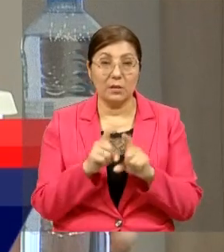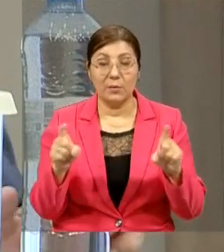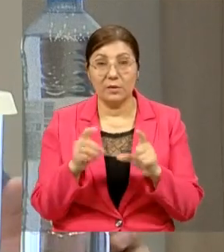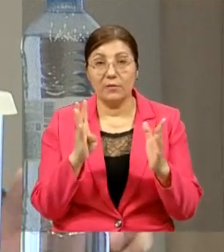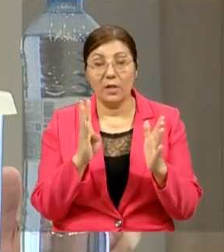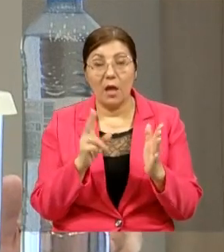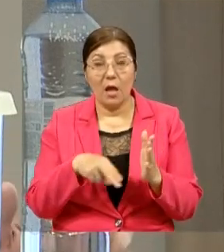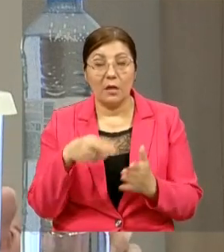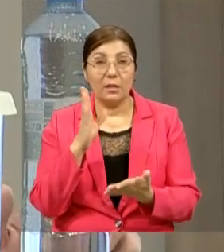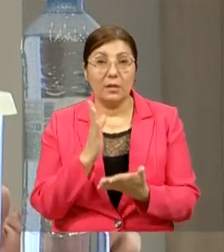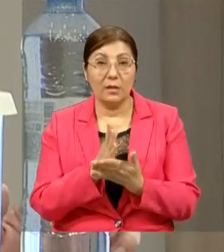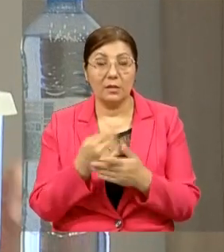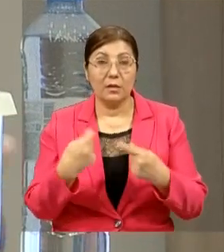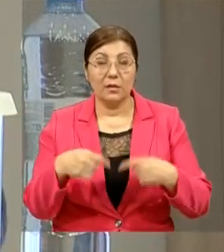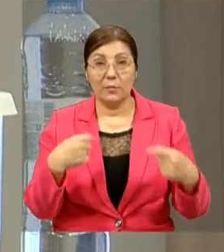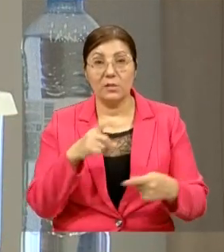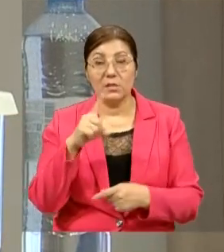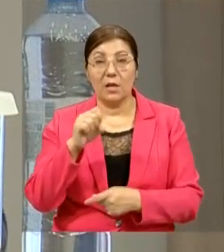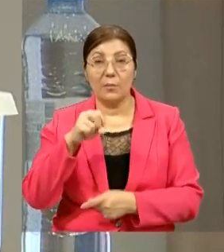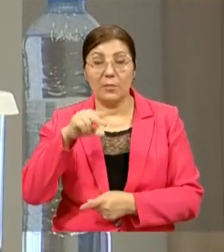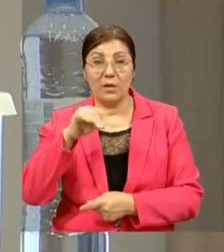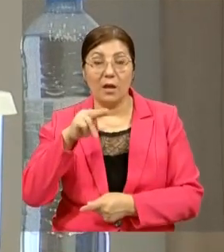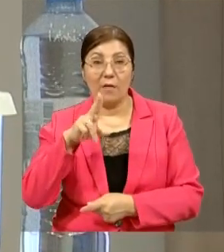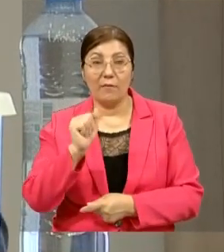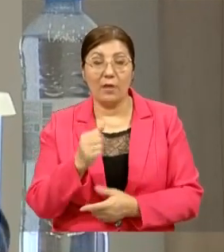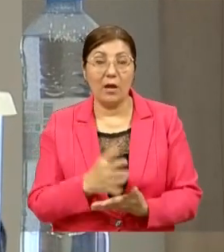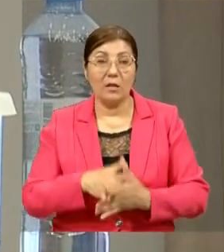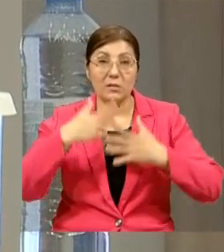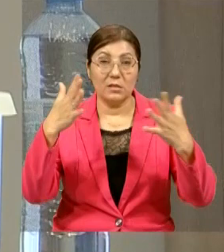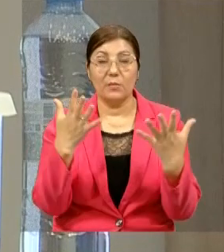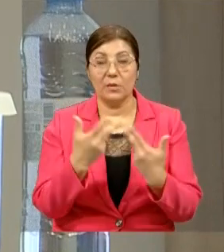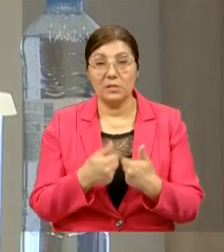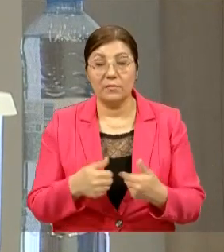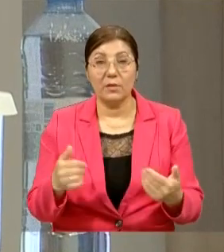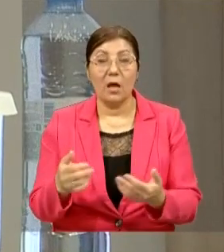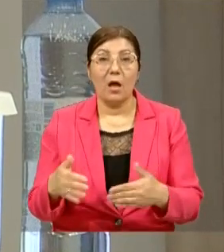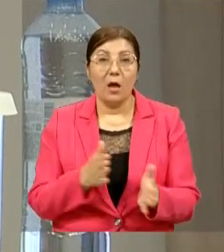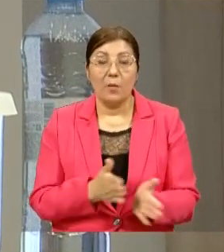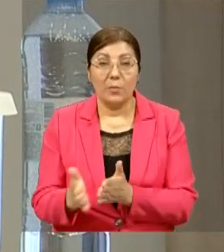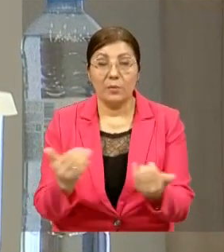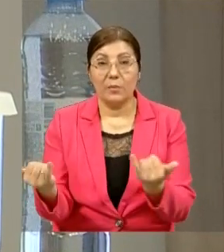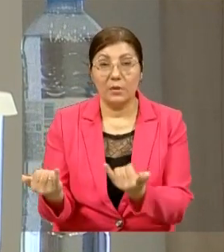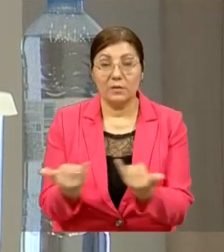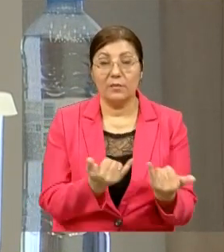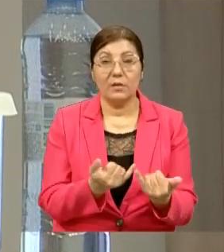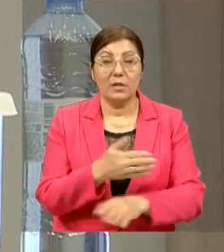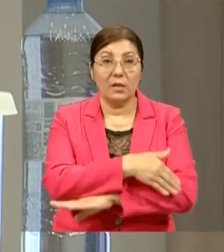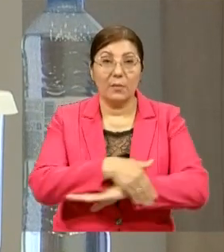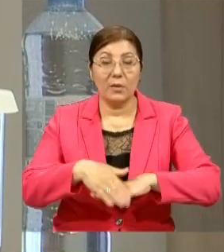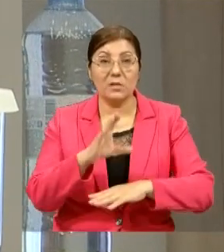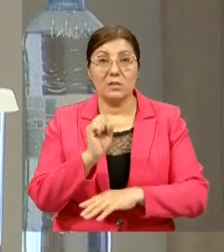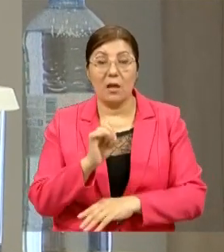действуют на уровне розничной торговли и автозаправки самое большое количество объектов придорожного сервиса 74 расположена вдоль трассы